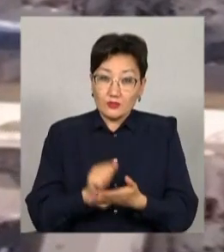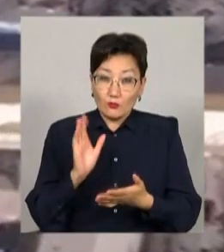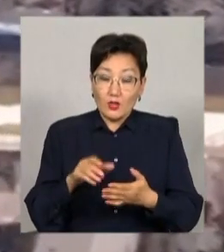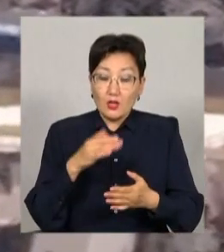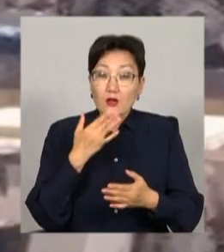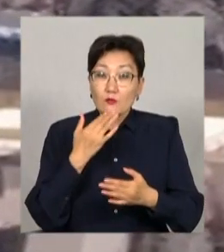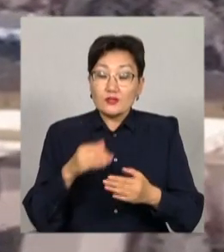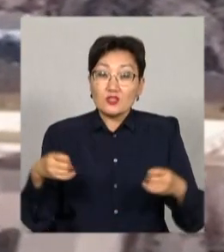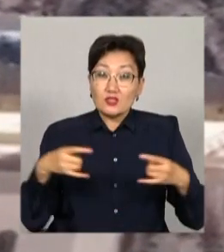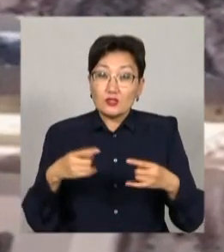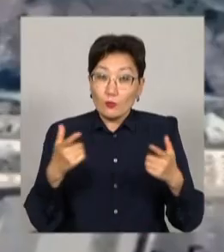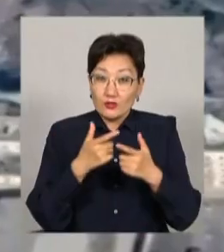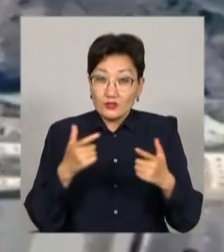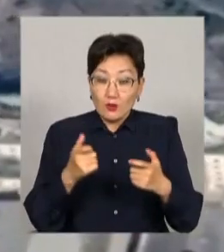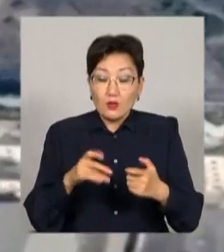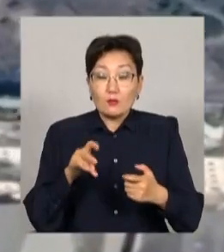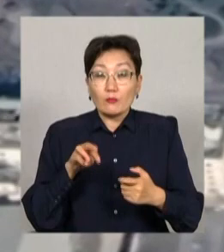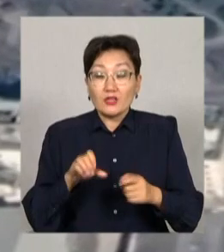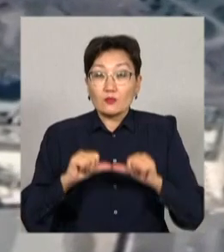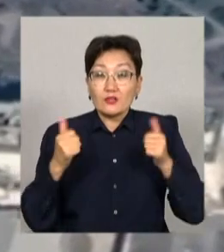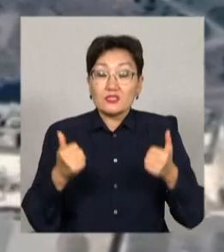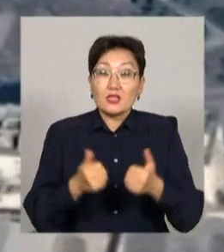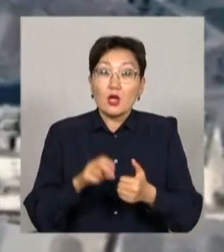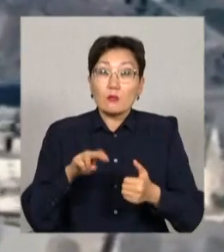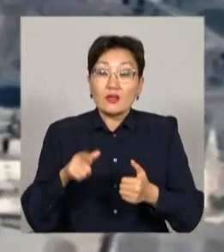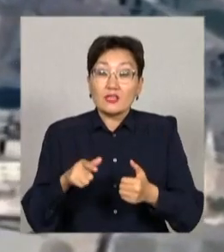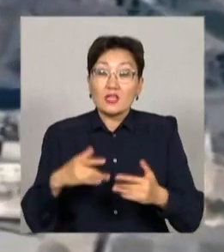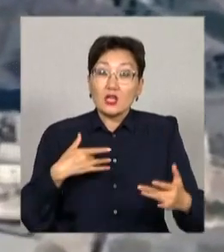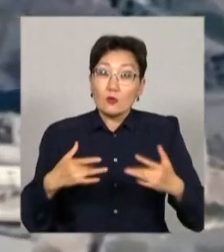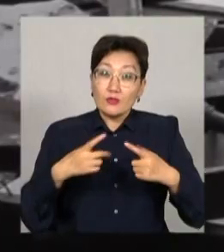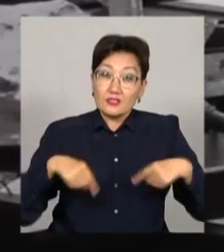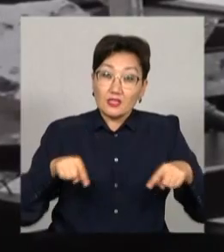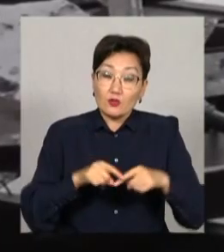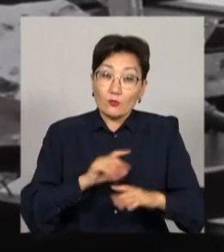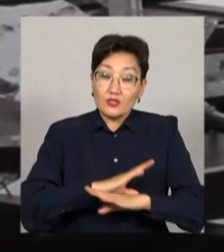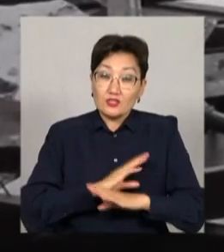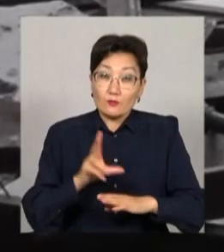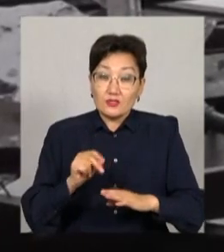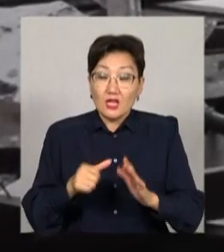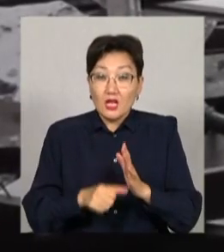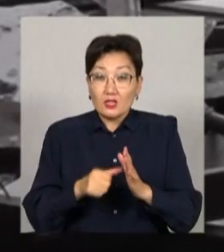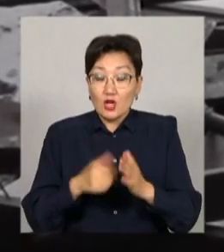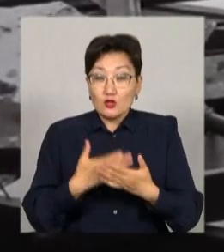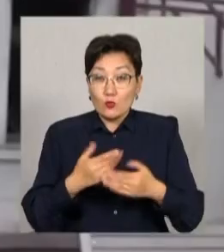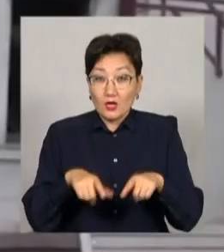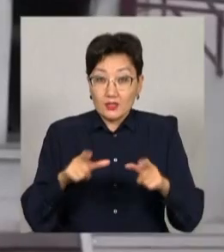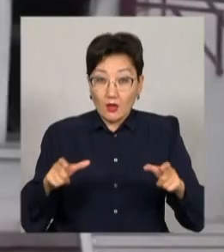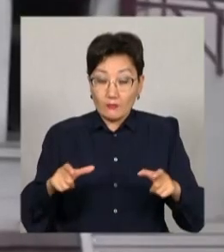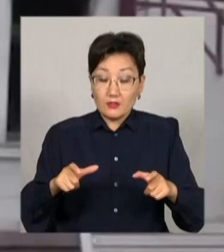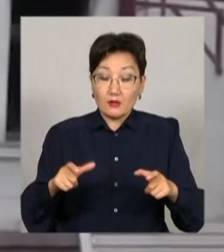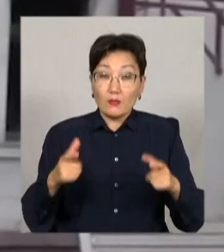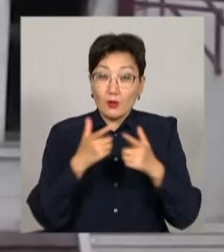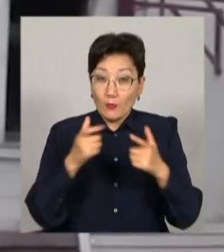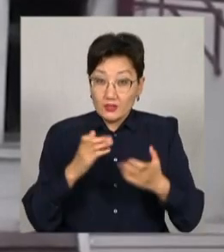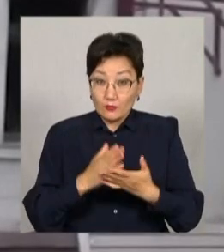шетелдік агенттіктердің зерттеулерінде наурызда қоршауға алынған Мариупольдің драма театрында қаза тапқандар саны 600-ге жуықтайды деген мәлімет тарап